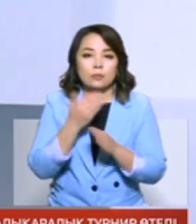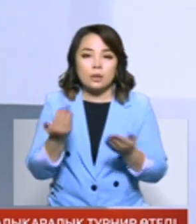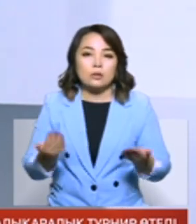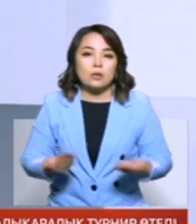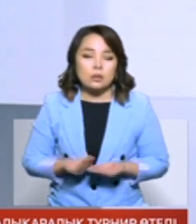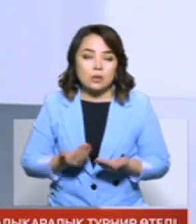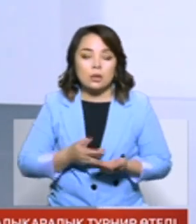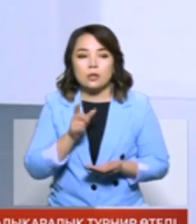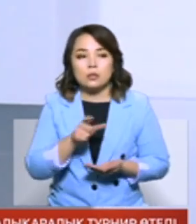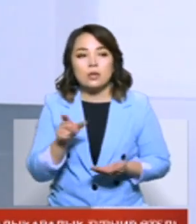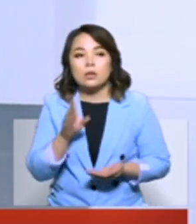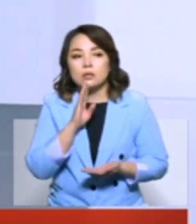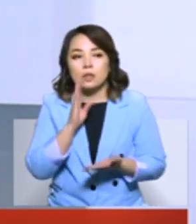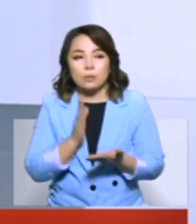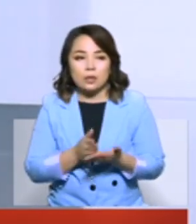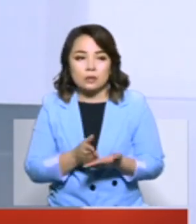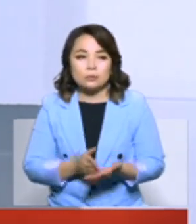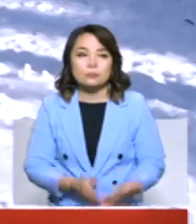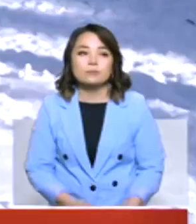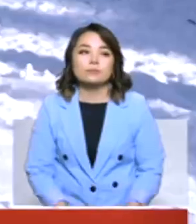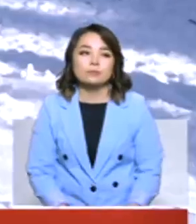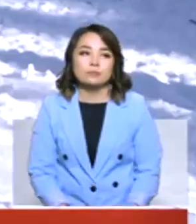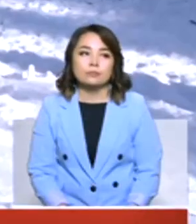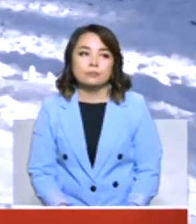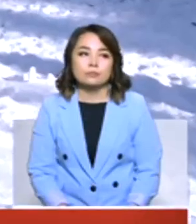ұғатын арулар да бар.